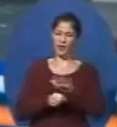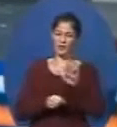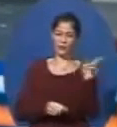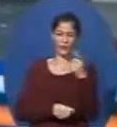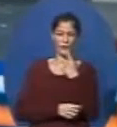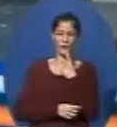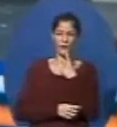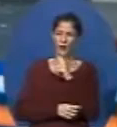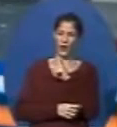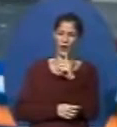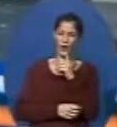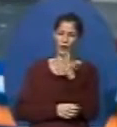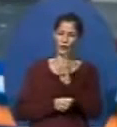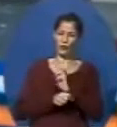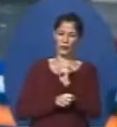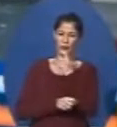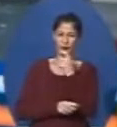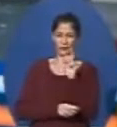את הסודות של עצמו.